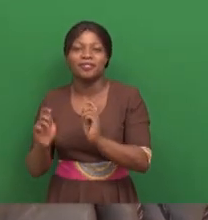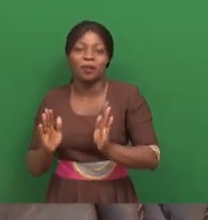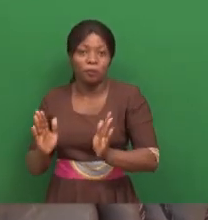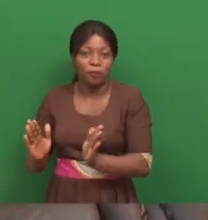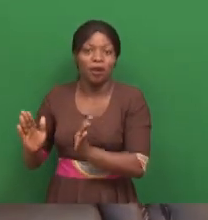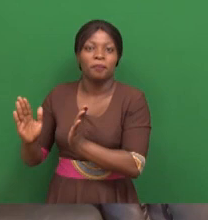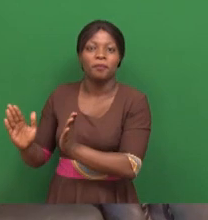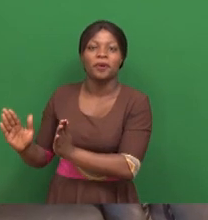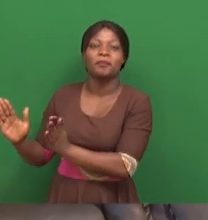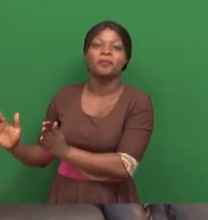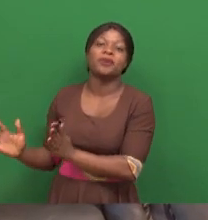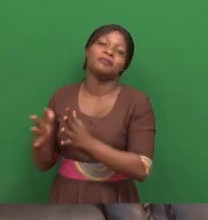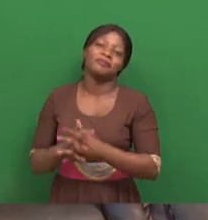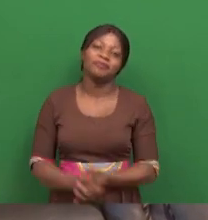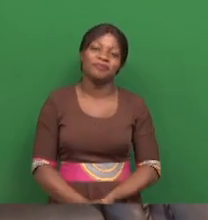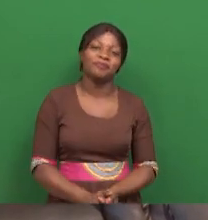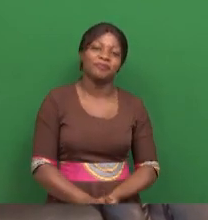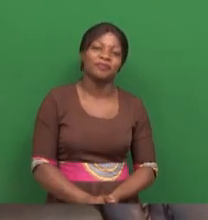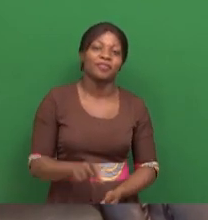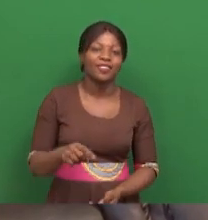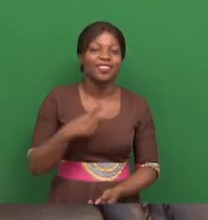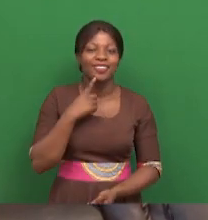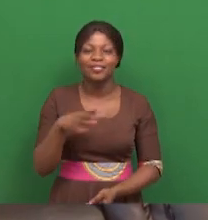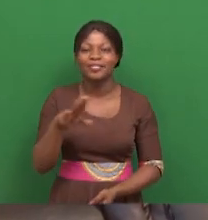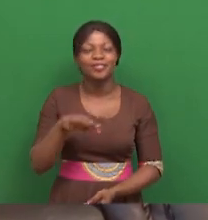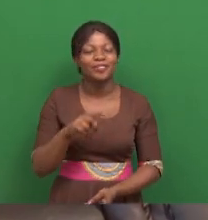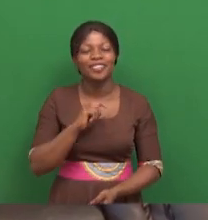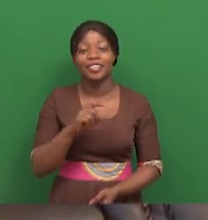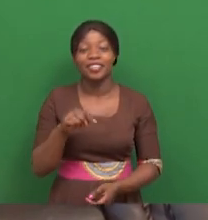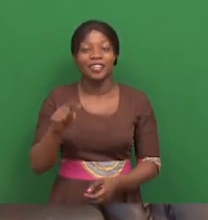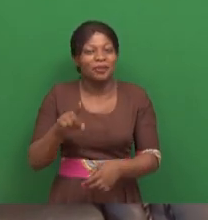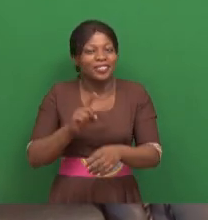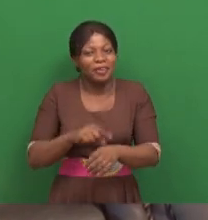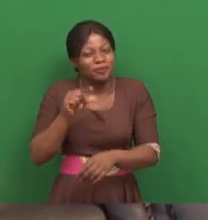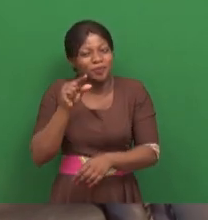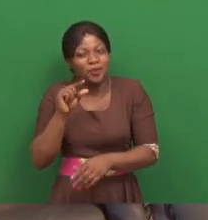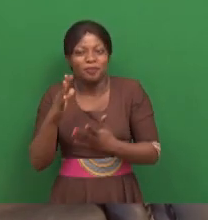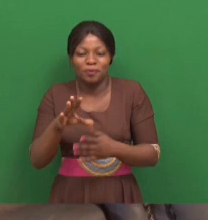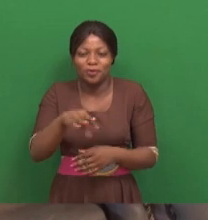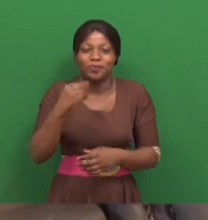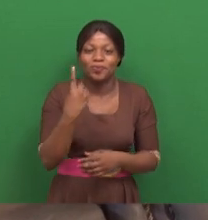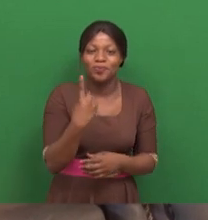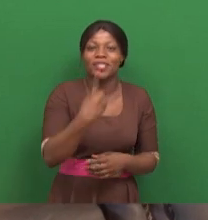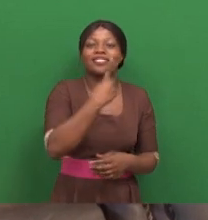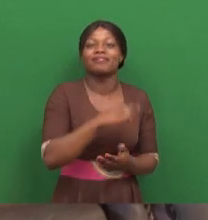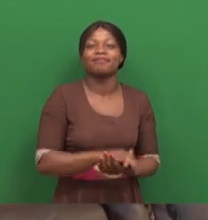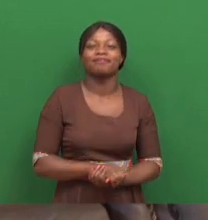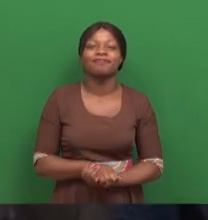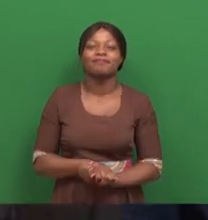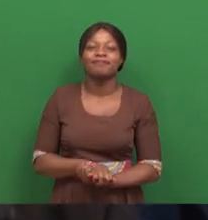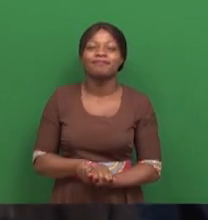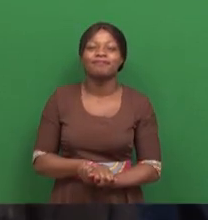vari kupindura zvakanaka vari kutaura zvakanaka ndakungotora mumwe chiringa ziva checho achakwikwidzana nesu zvakanya ingoti idwe